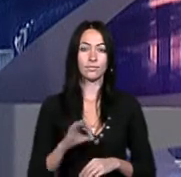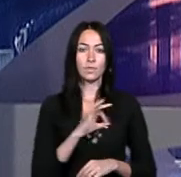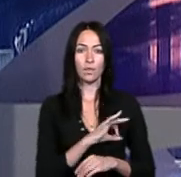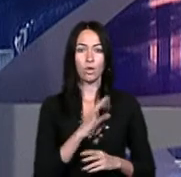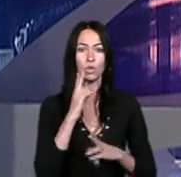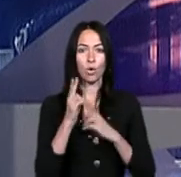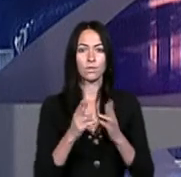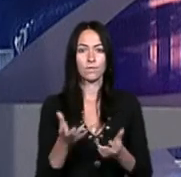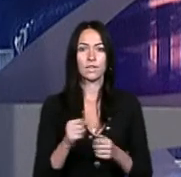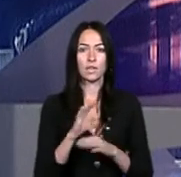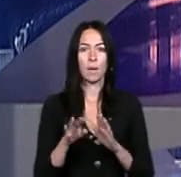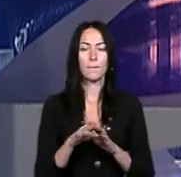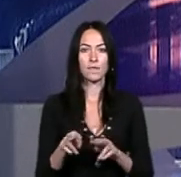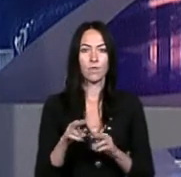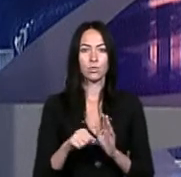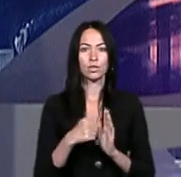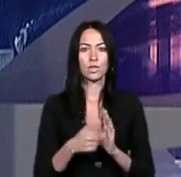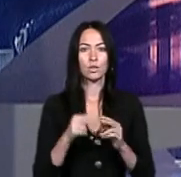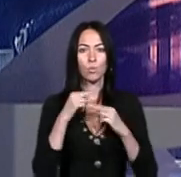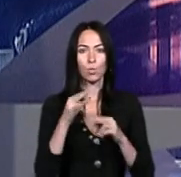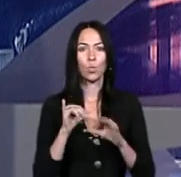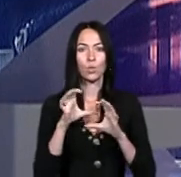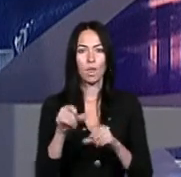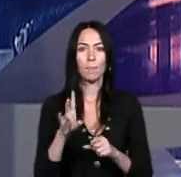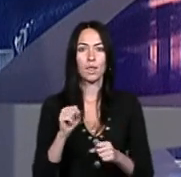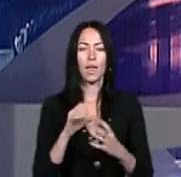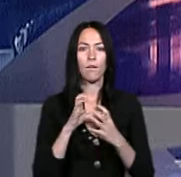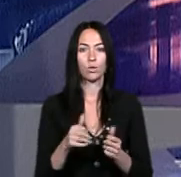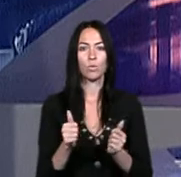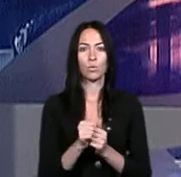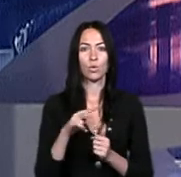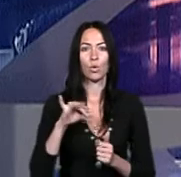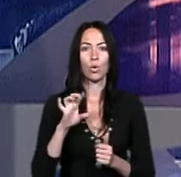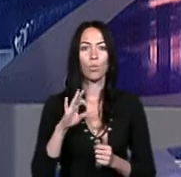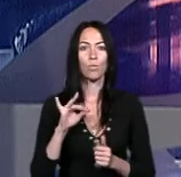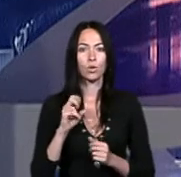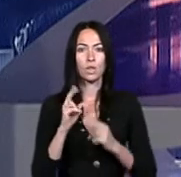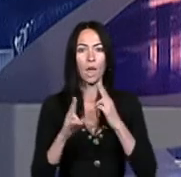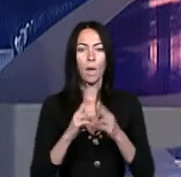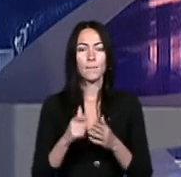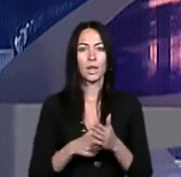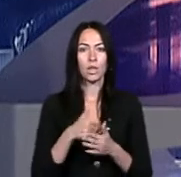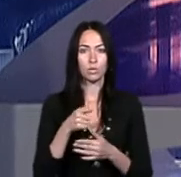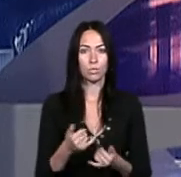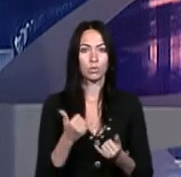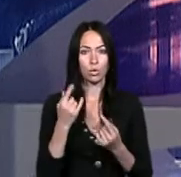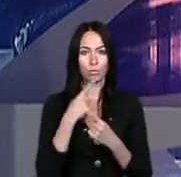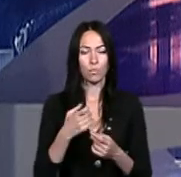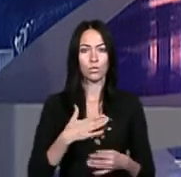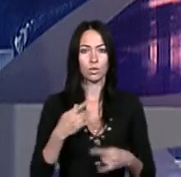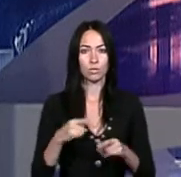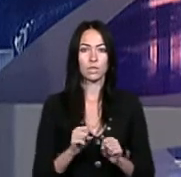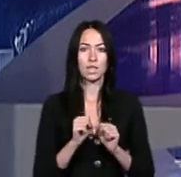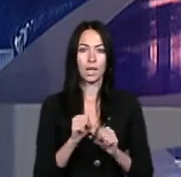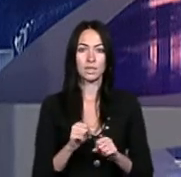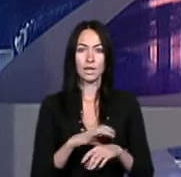Адвокати оскаржують взяття під варту 16 підозрюваних у нападі на автобус поблизу Люботина. Апеляцію подали сьогодні, повідомив Суспільному